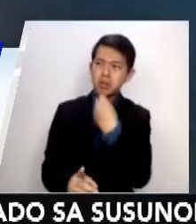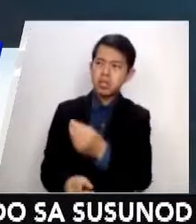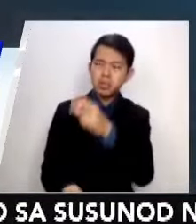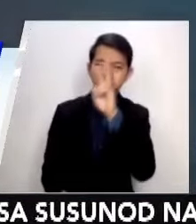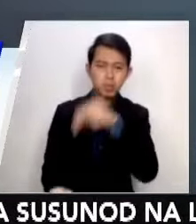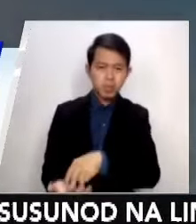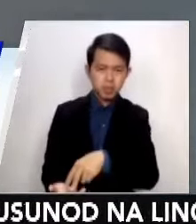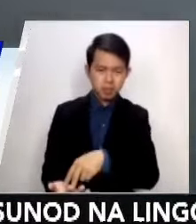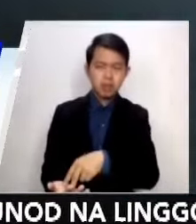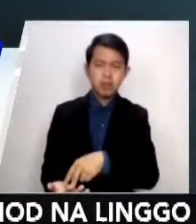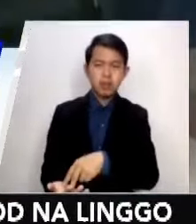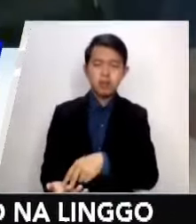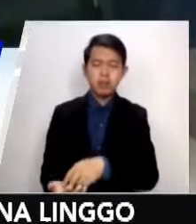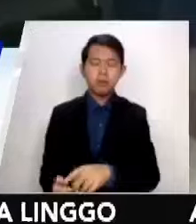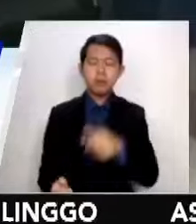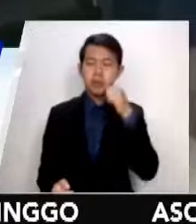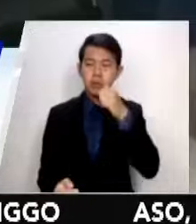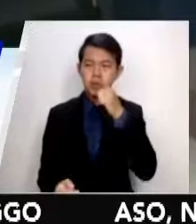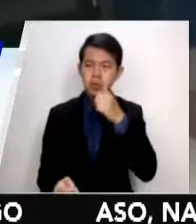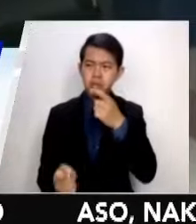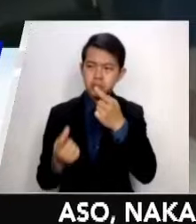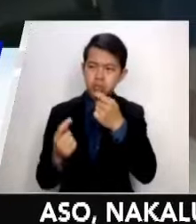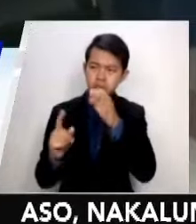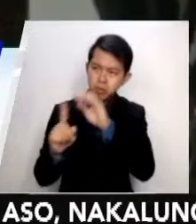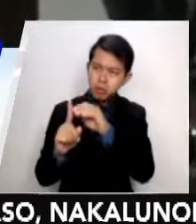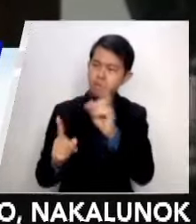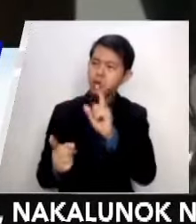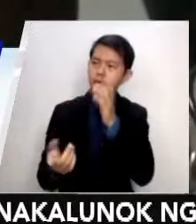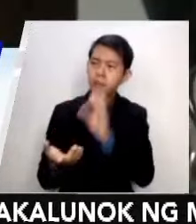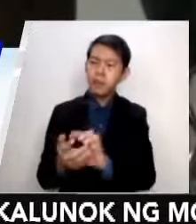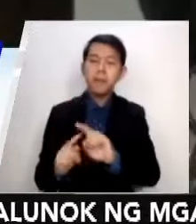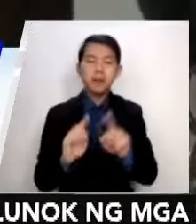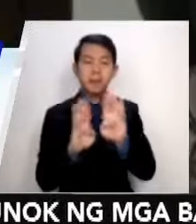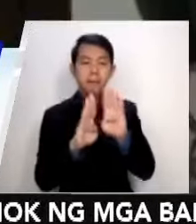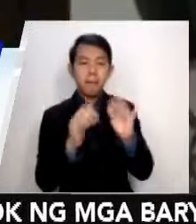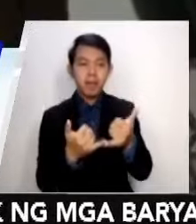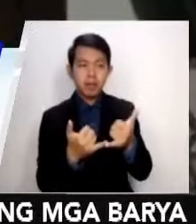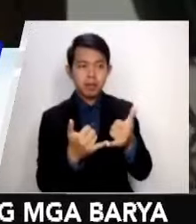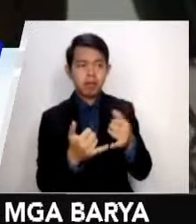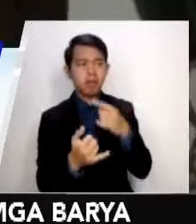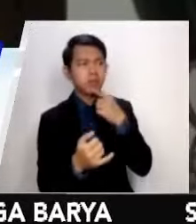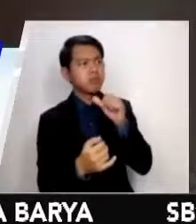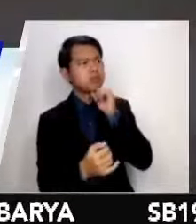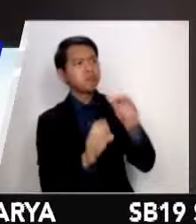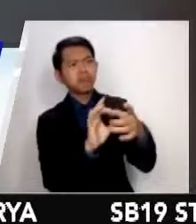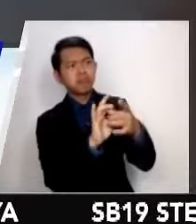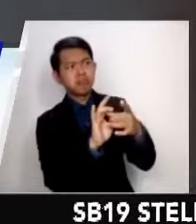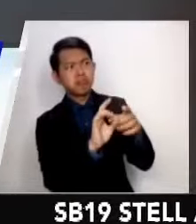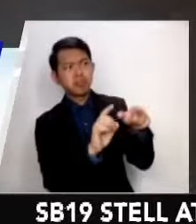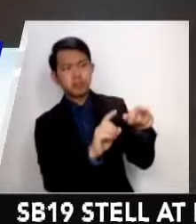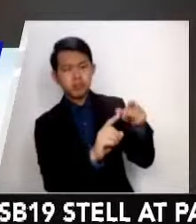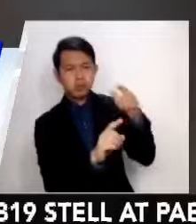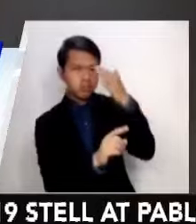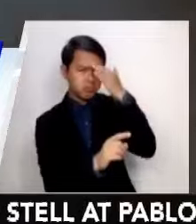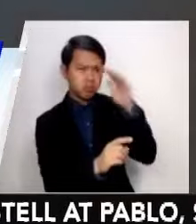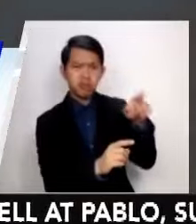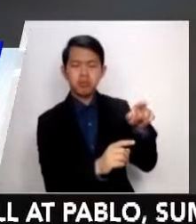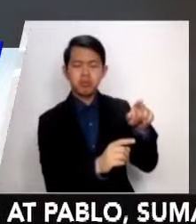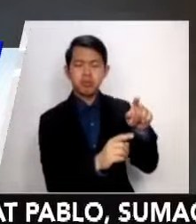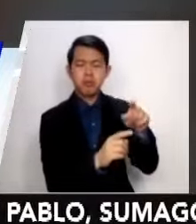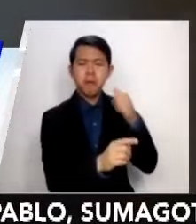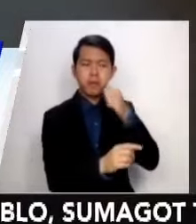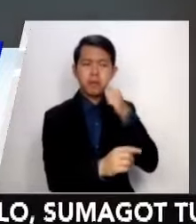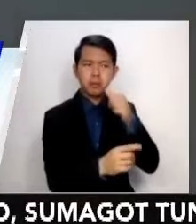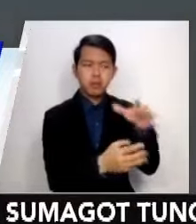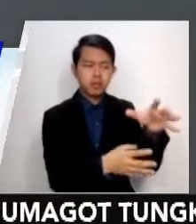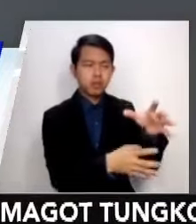babae, pero itinanggi ng barangay na may koneksyon sa kanila ang umano'y nagkaltas sa ayuda. Pero kinumpirma nilang